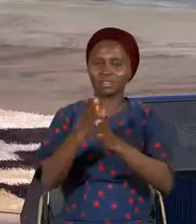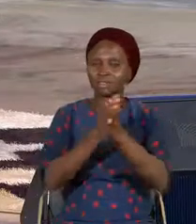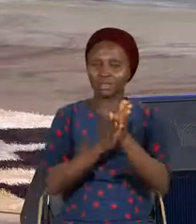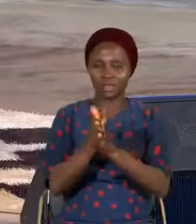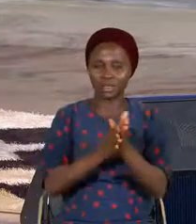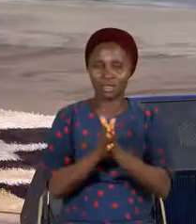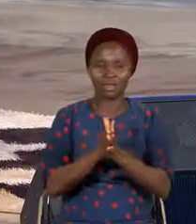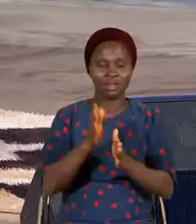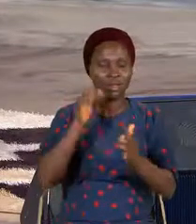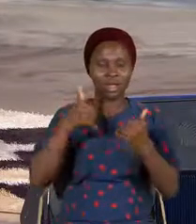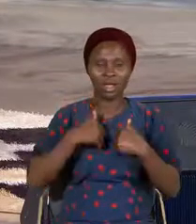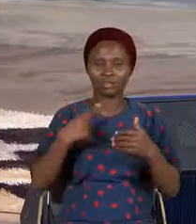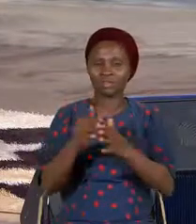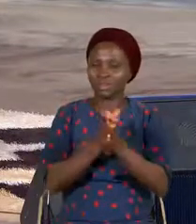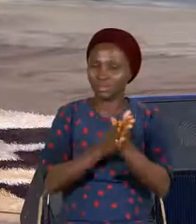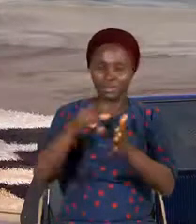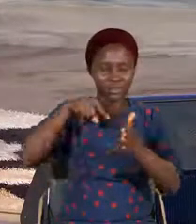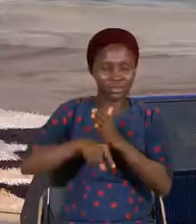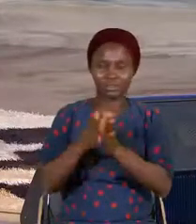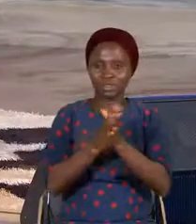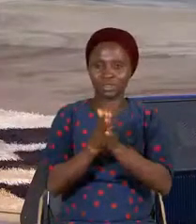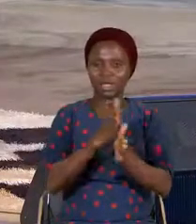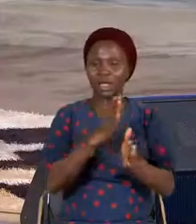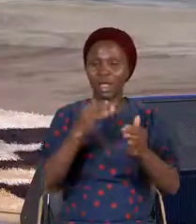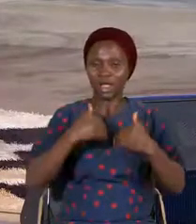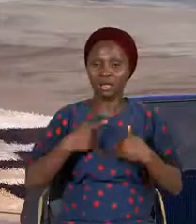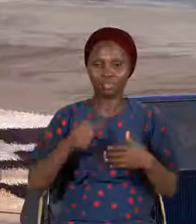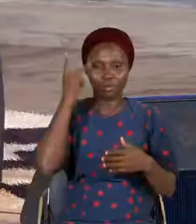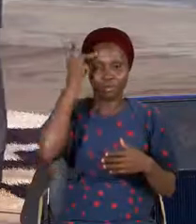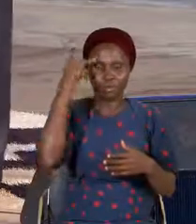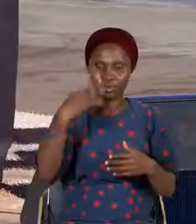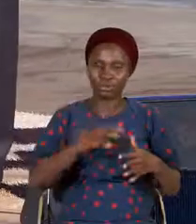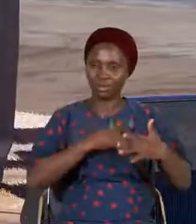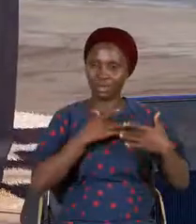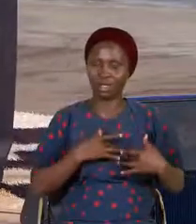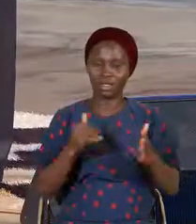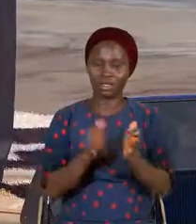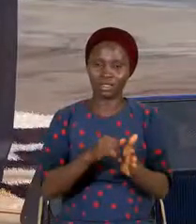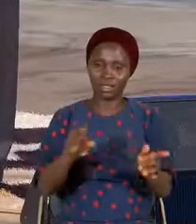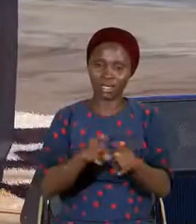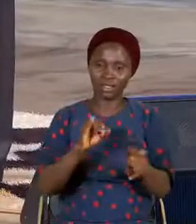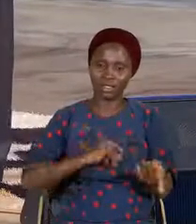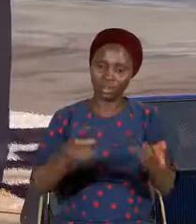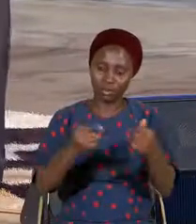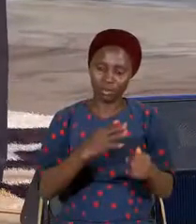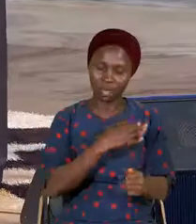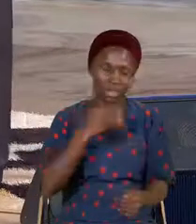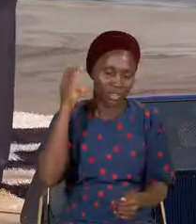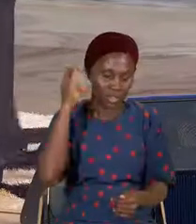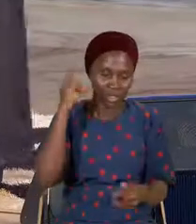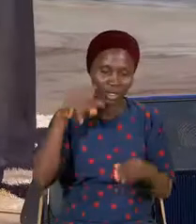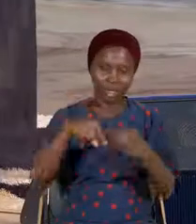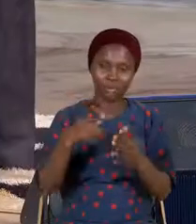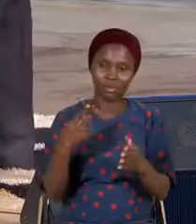désir, aura tellement de passion, aura tellement la résolution de cœur, pour que comme je viens, j'entends